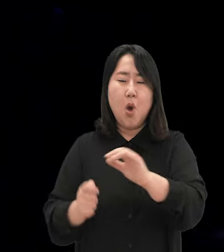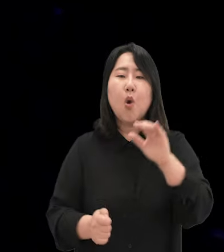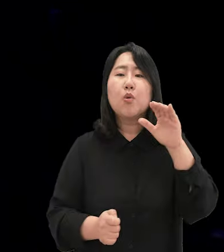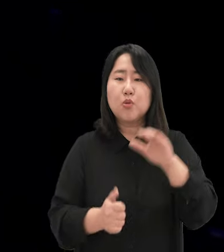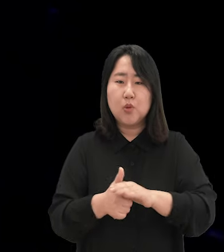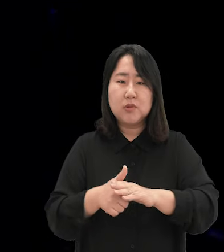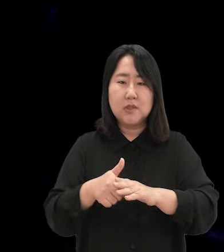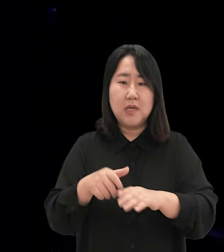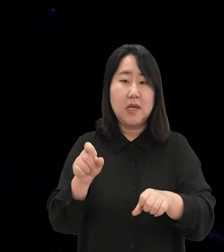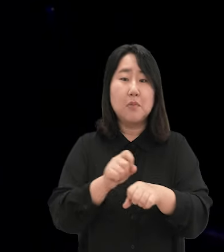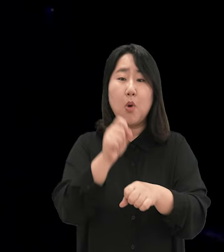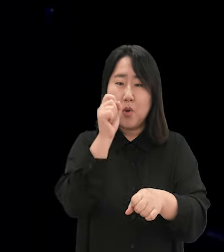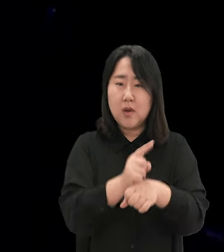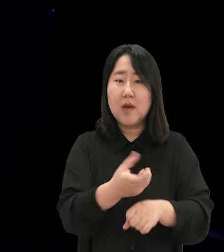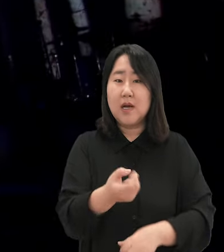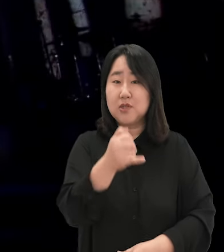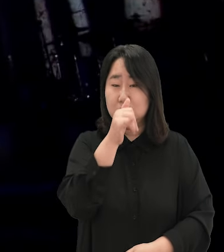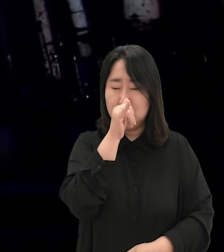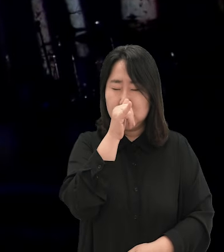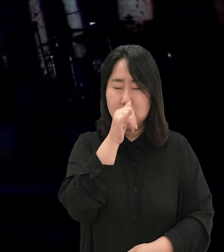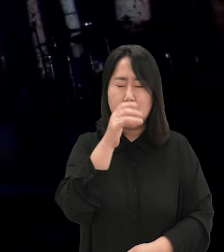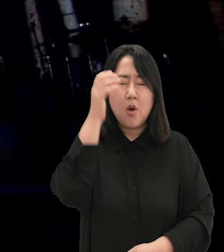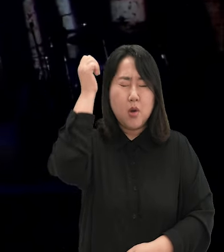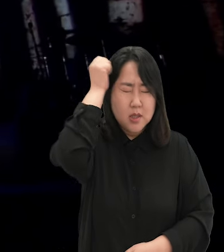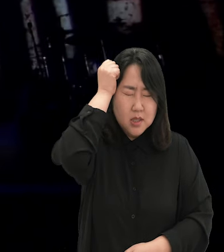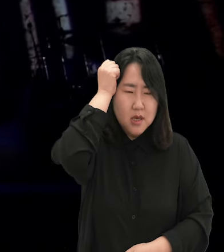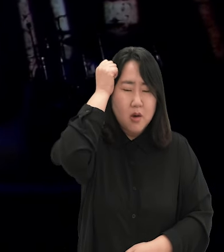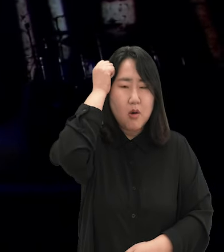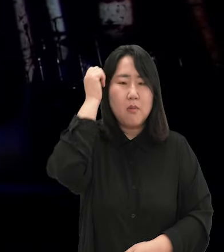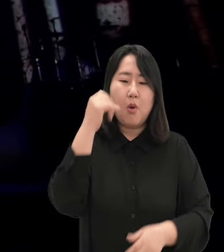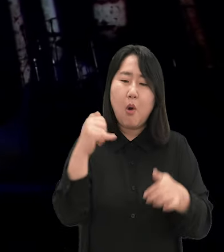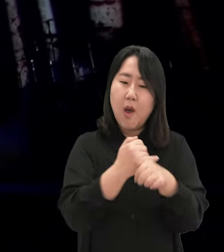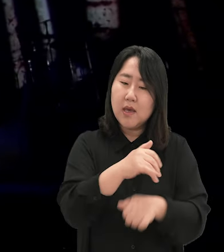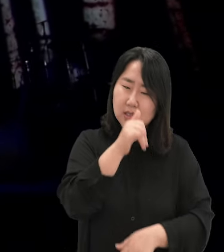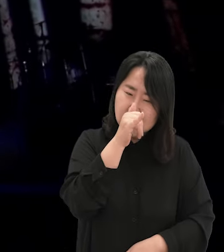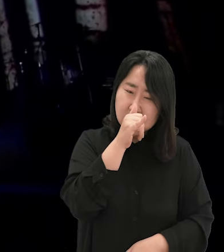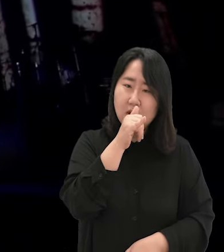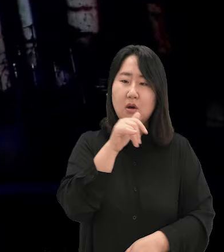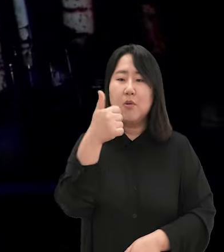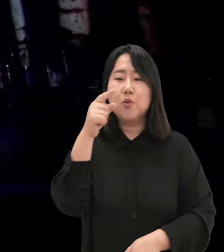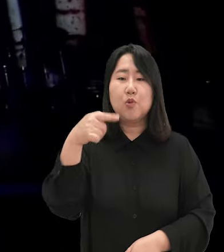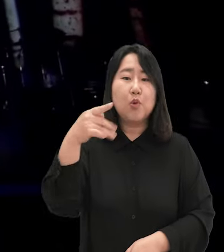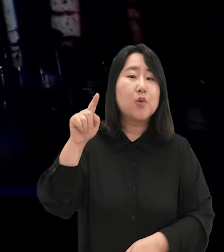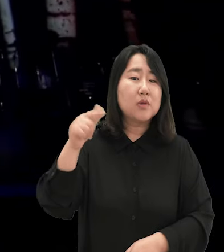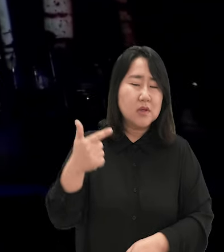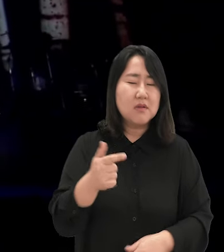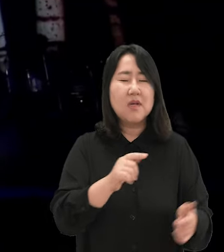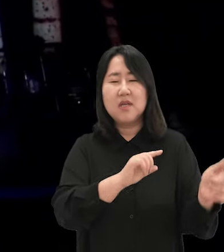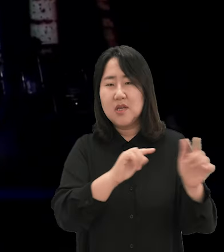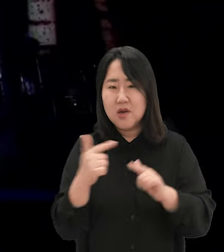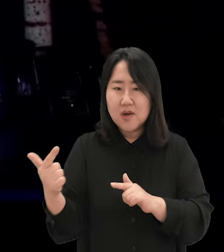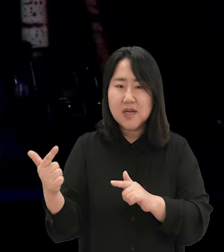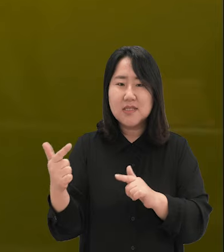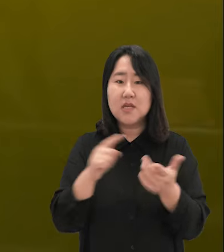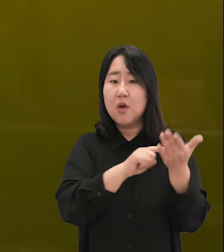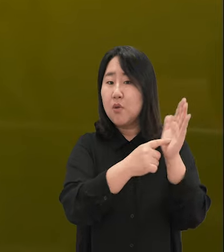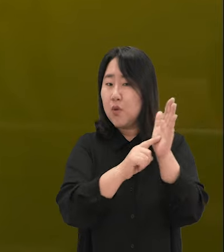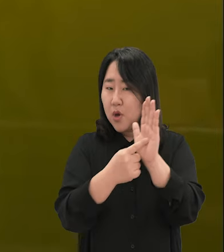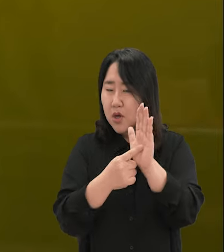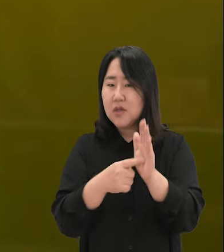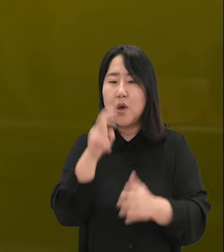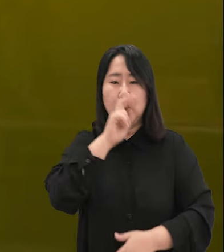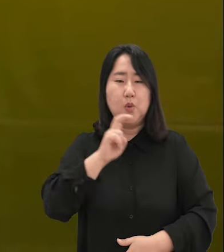선보여온 가수 이은은 속으로 애인 있어요 녹턴 등 개성과 카리스마 넘치는 목소리로